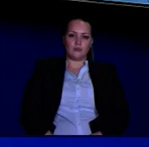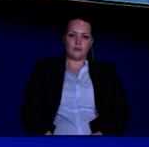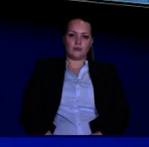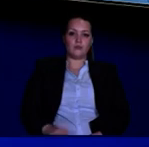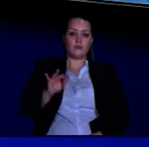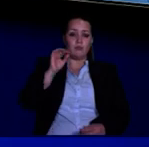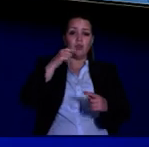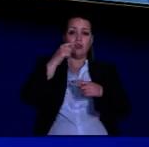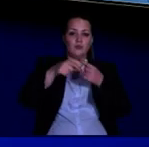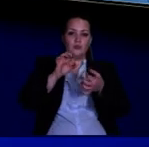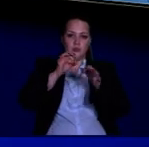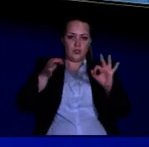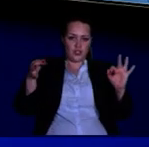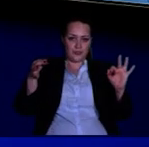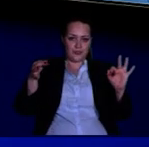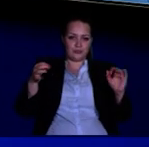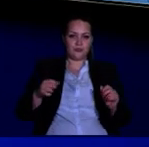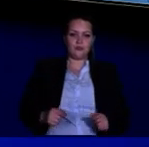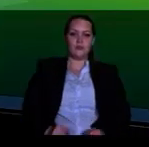И следующее предложение.